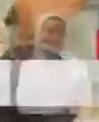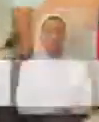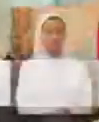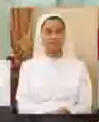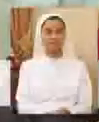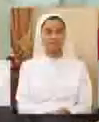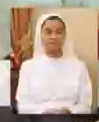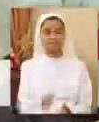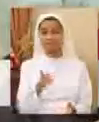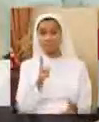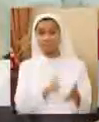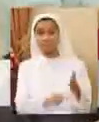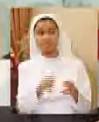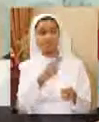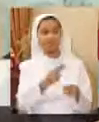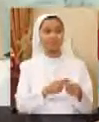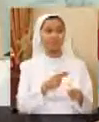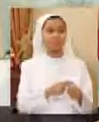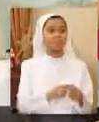Sandali. What is your name?